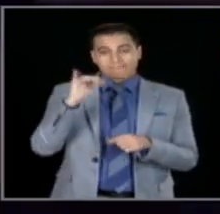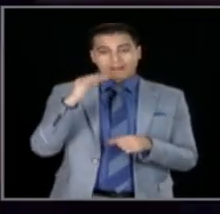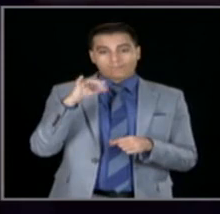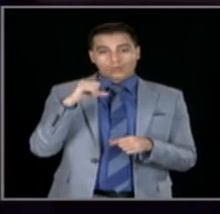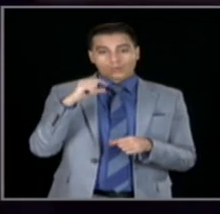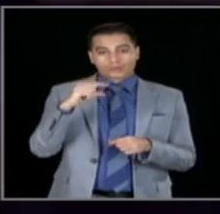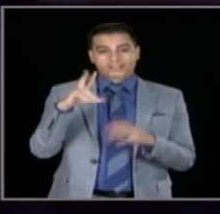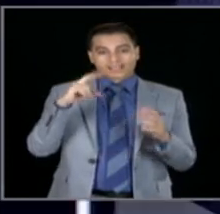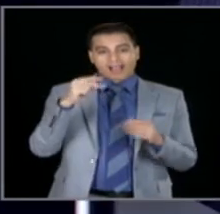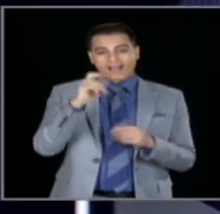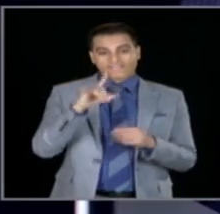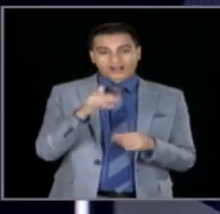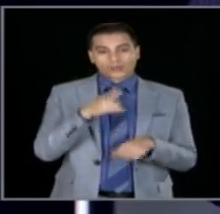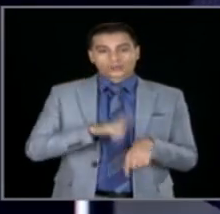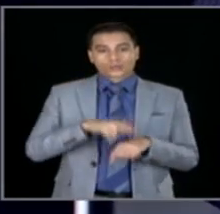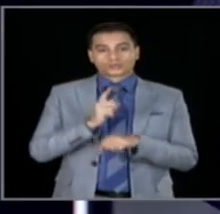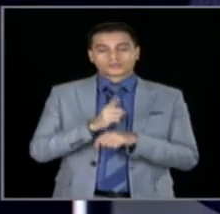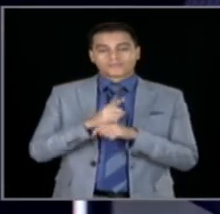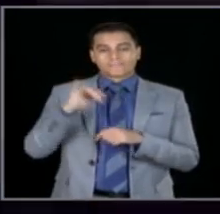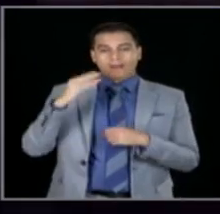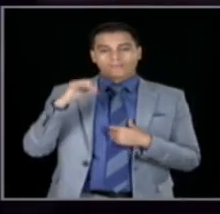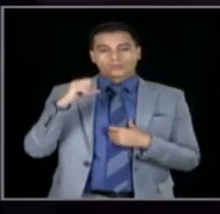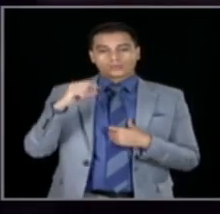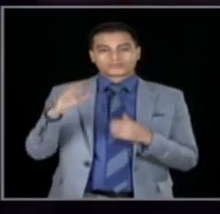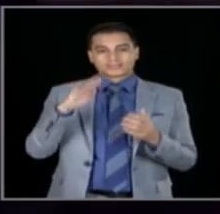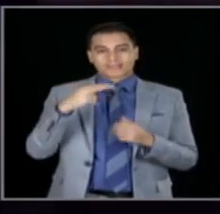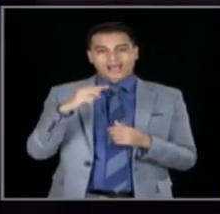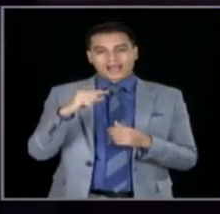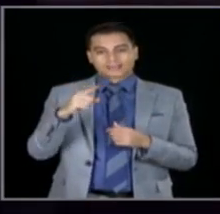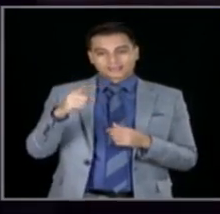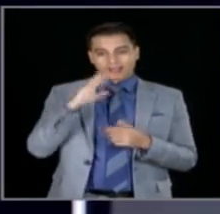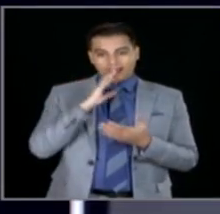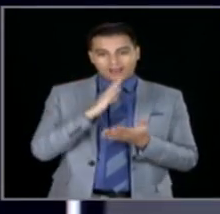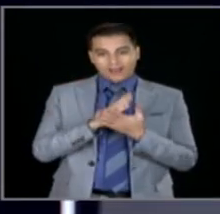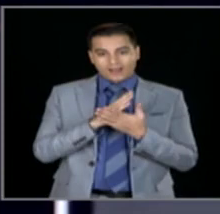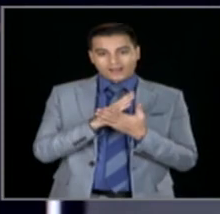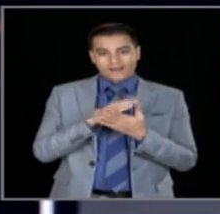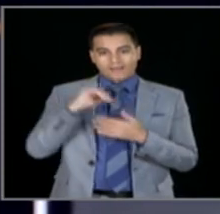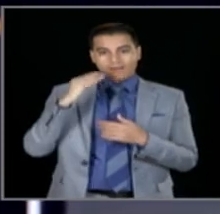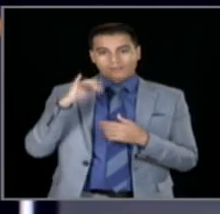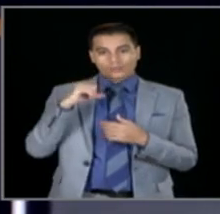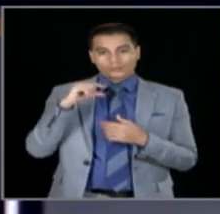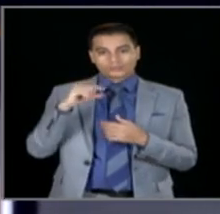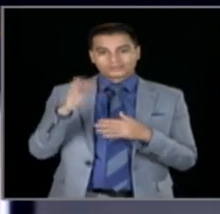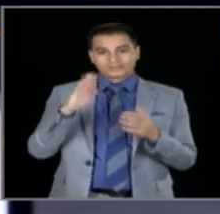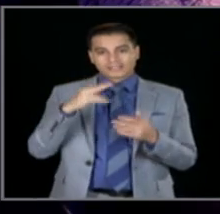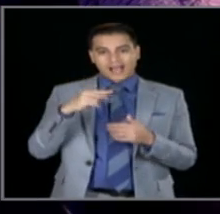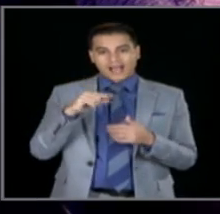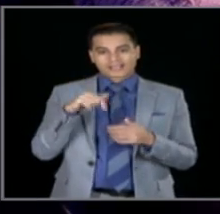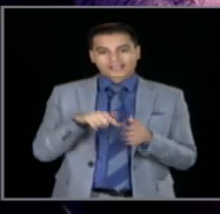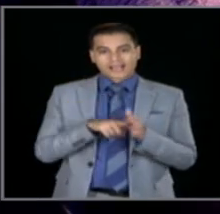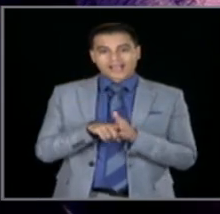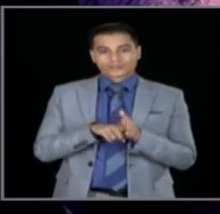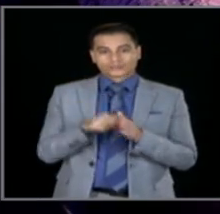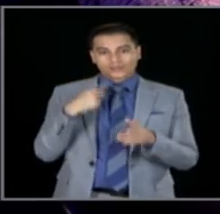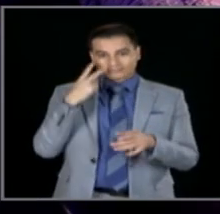سعد يعني محمود سعد كمان بيدربك محمود سعد بقى ده جاسوس اكتشفنا النهارده